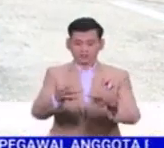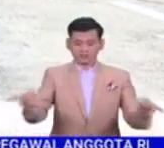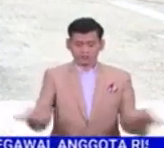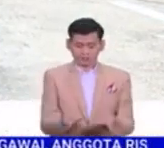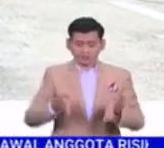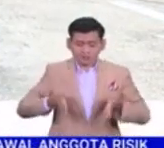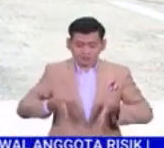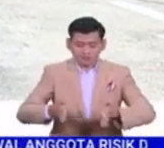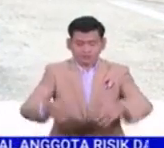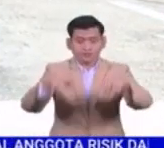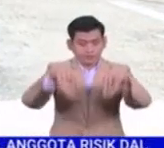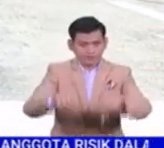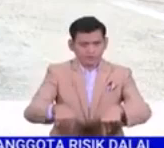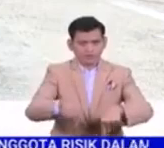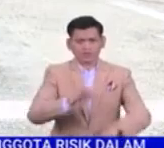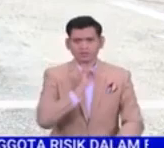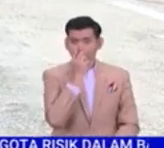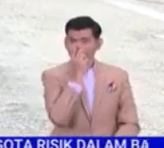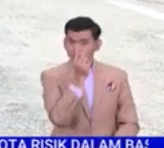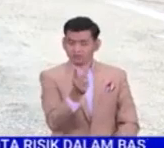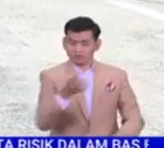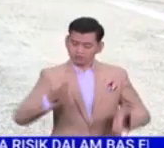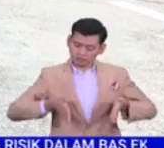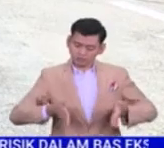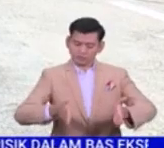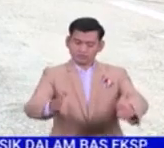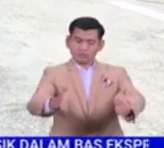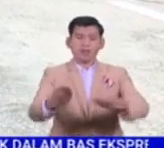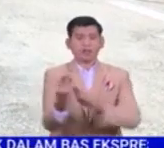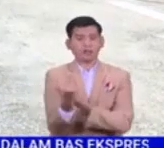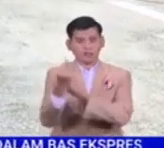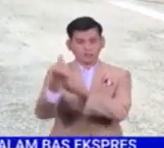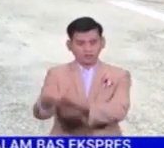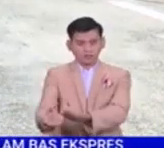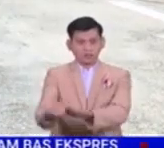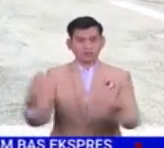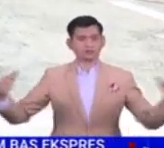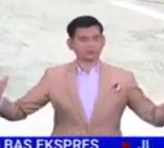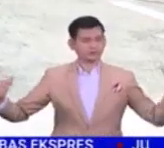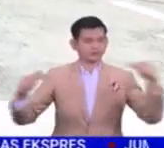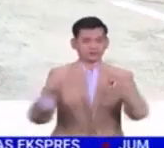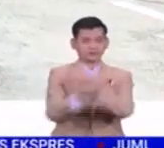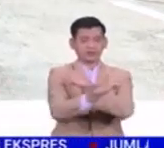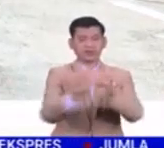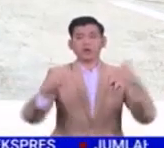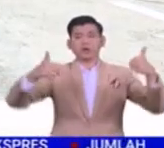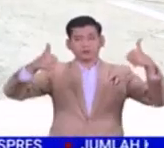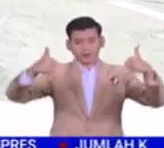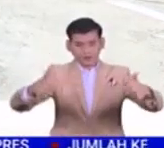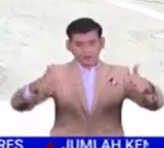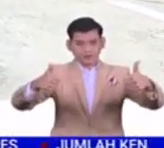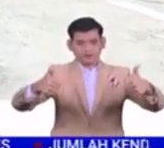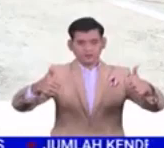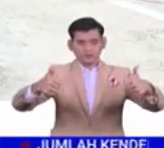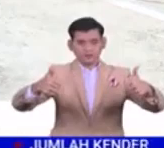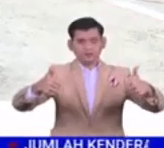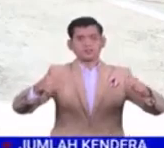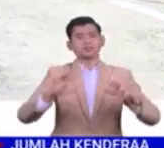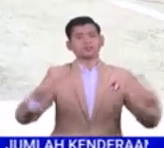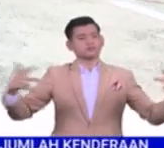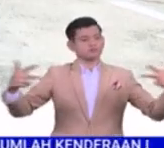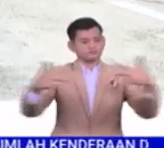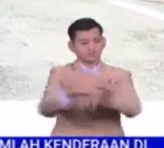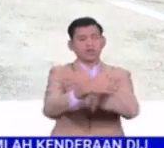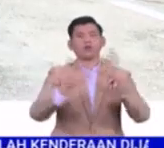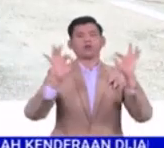ini. Di mana pada pemerhatian saya, aliran trafik masih lagi lancar di kedua-dua arah, yang kebanyakannya kenderaan terdiri daripada